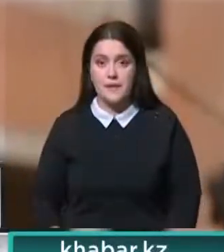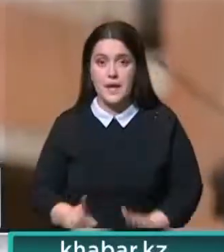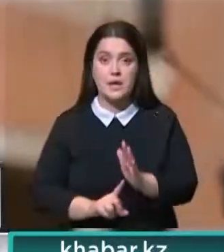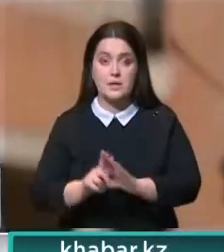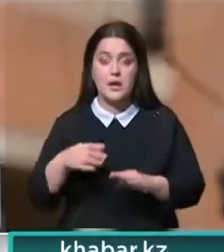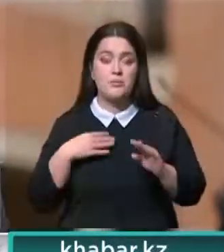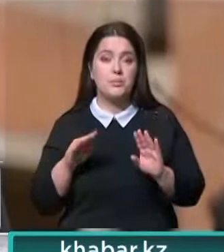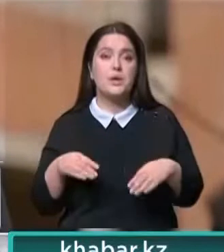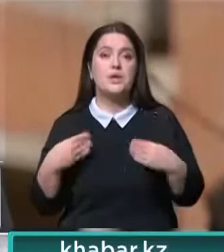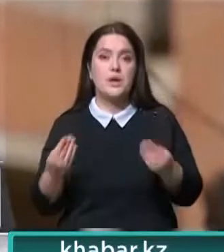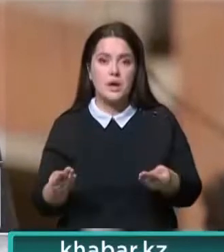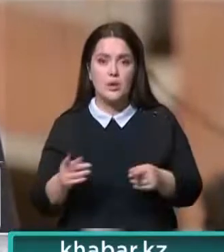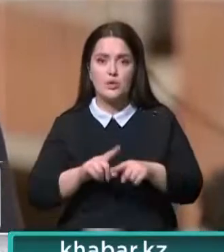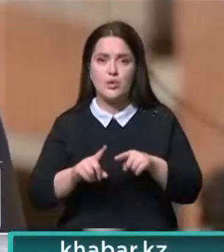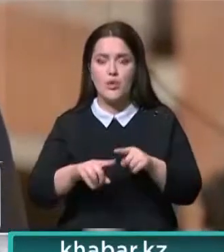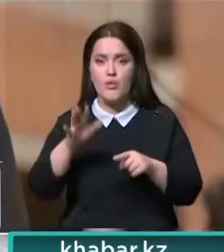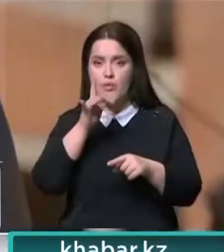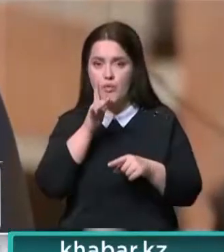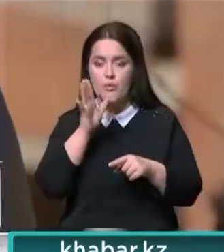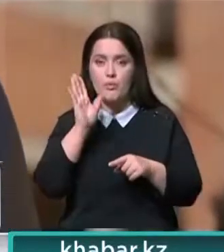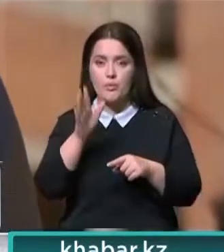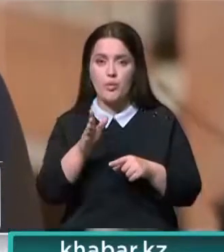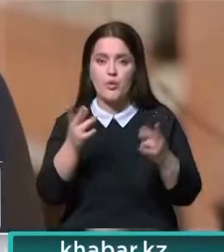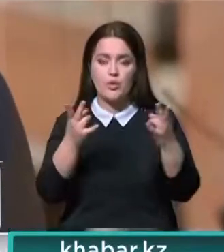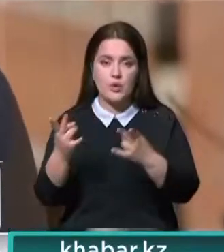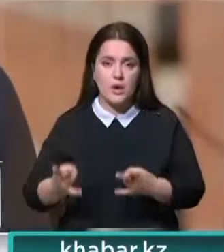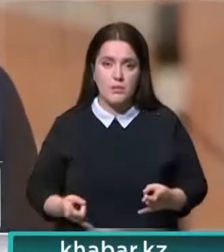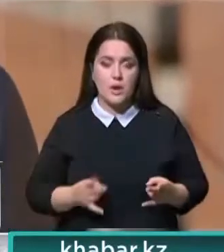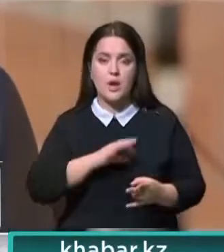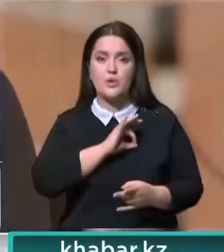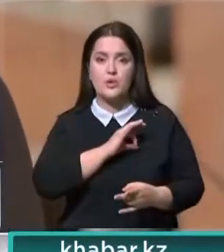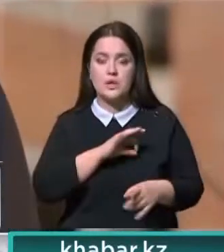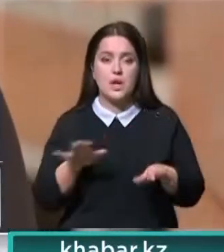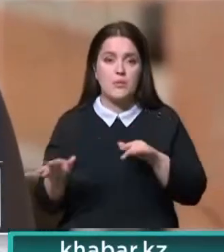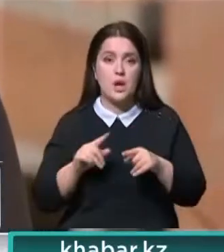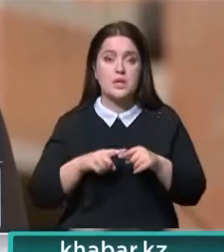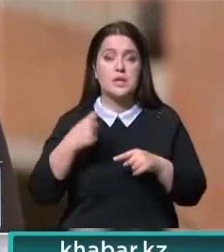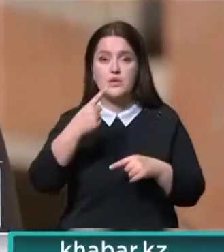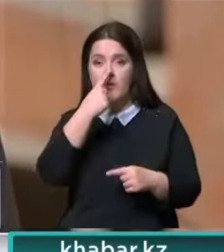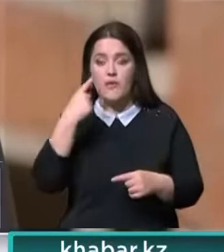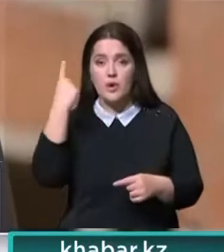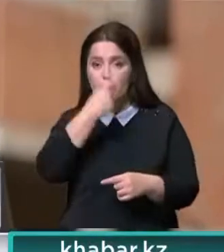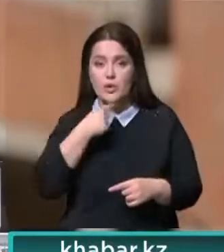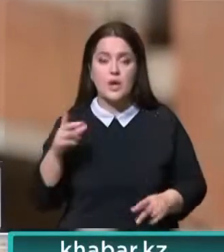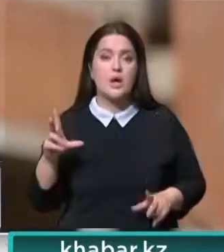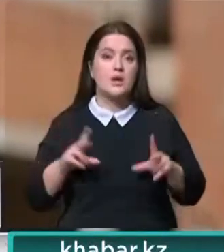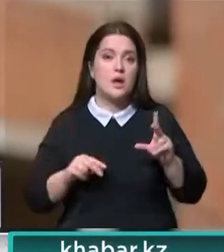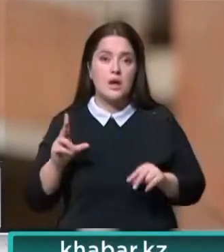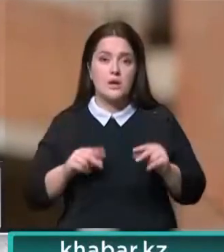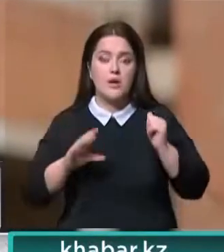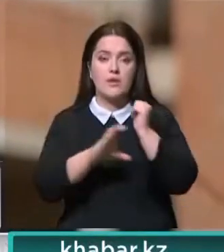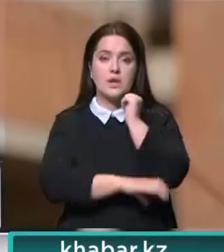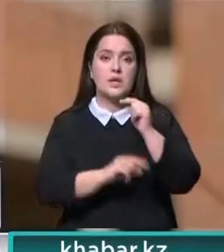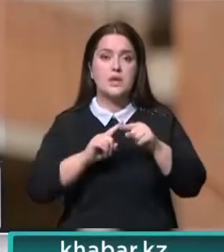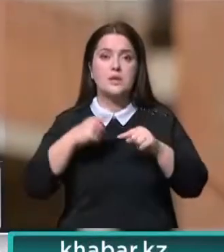дали. В ближайшее время будут проведены необходимые юридические процедуры. И со следующего года, я надеюсь, что в конце